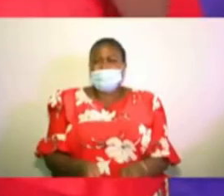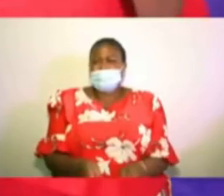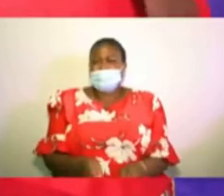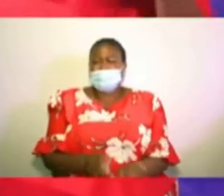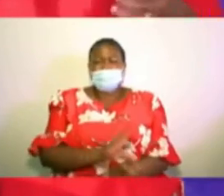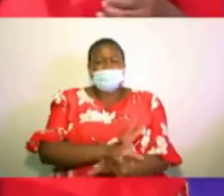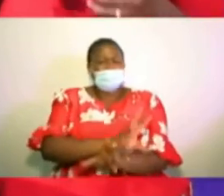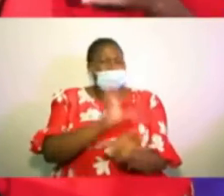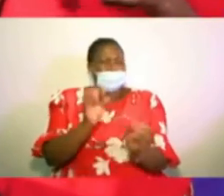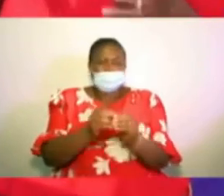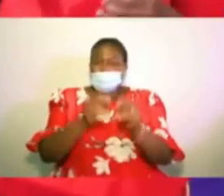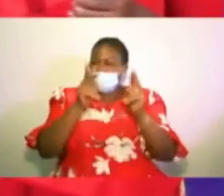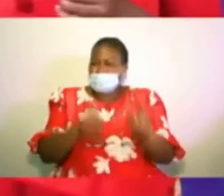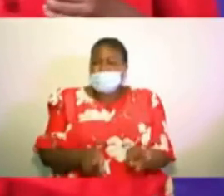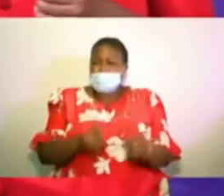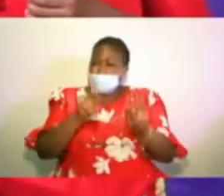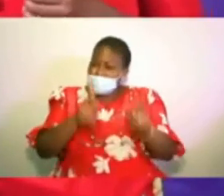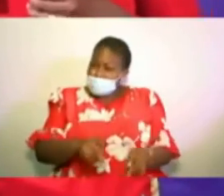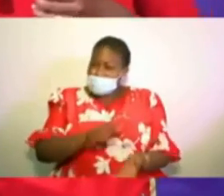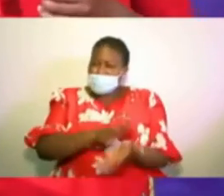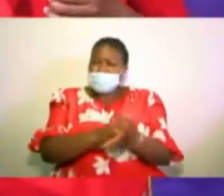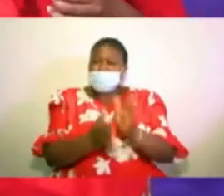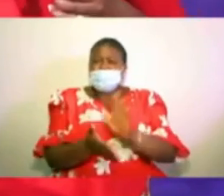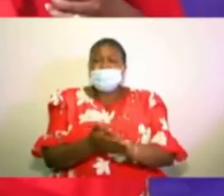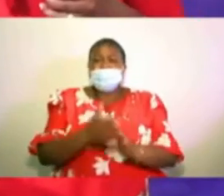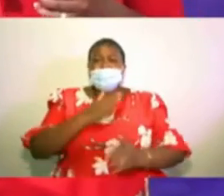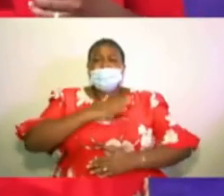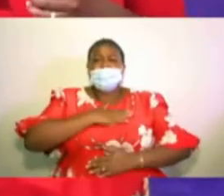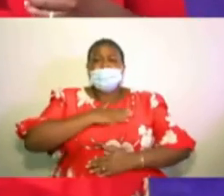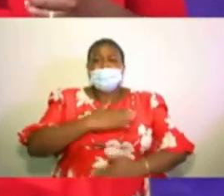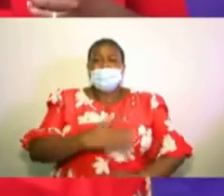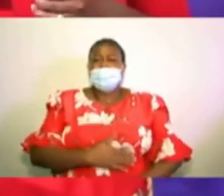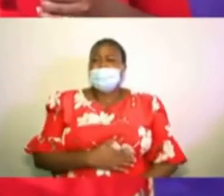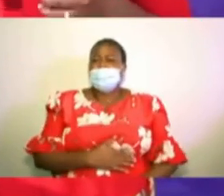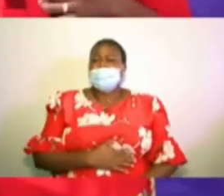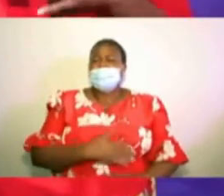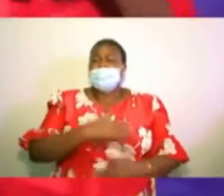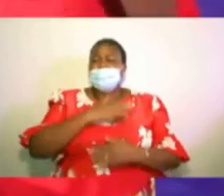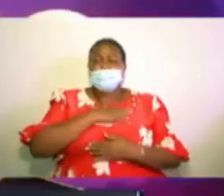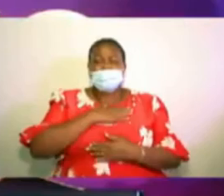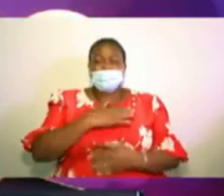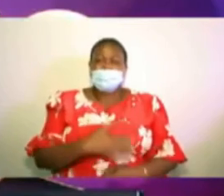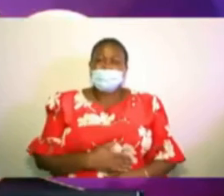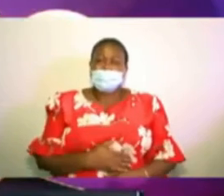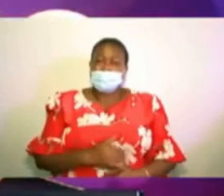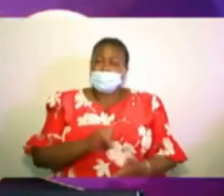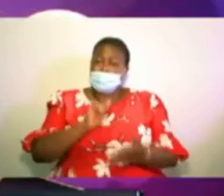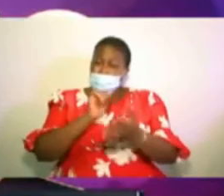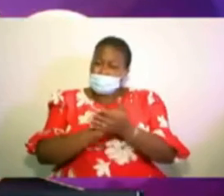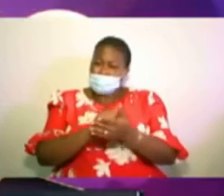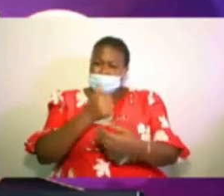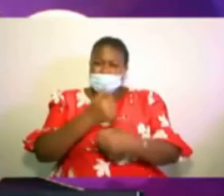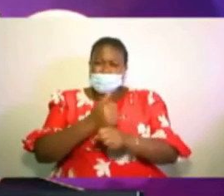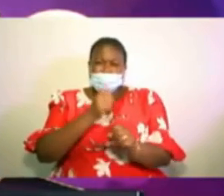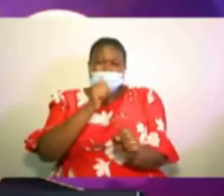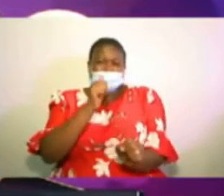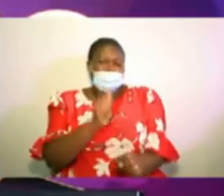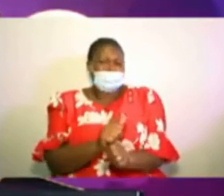Vous êtes tout simplement un corps. That really saddened me. Et ceci m'a rendu triste.